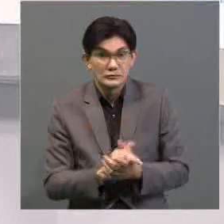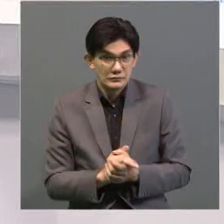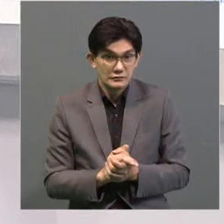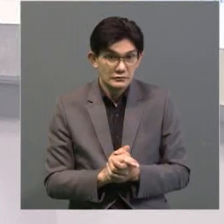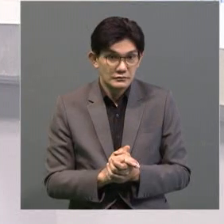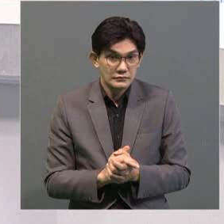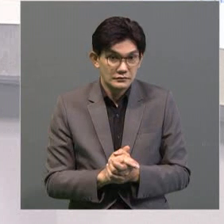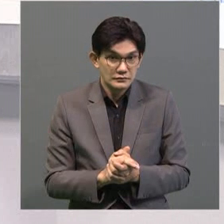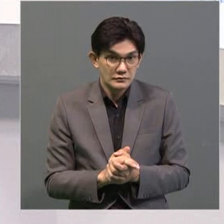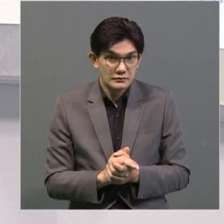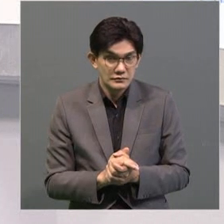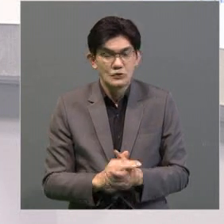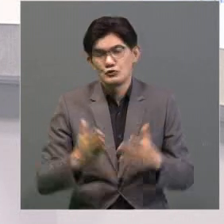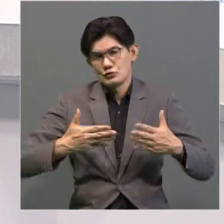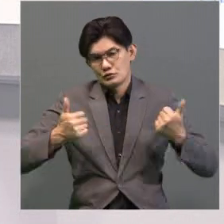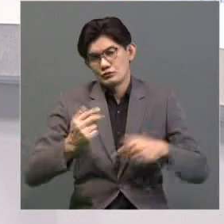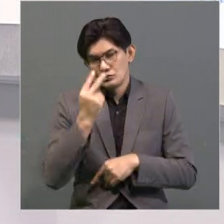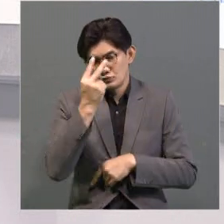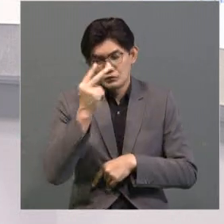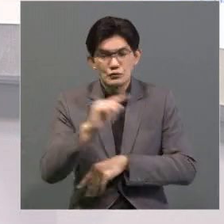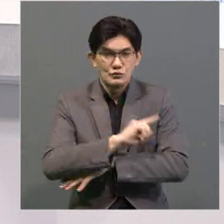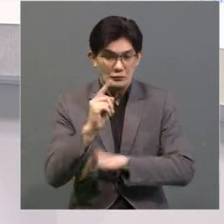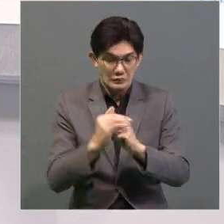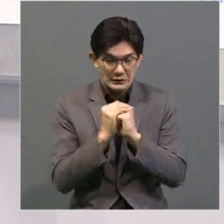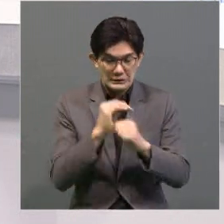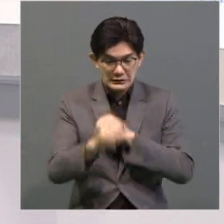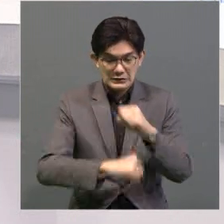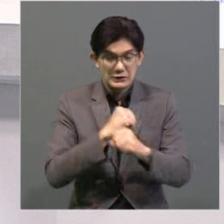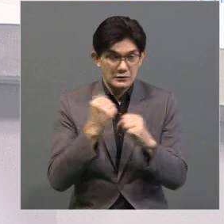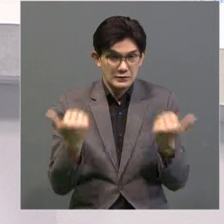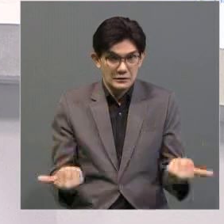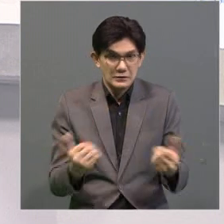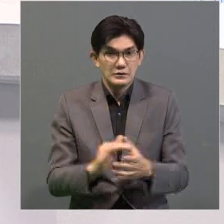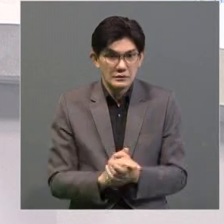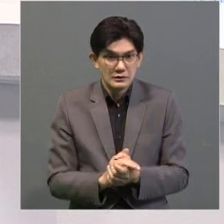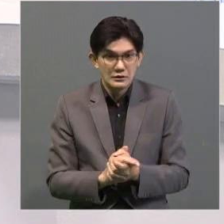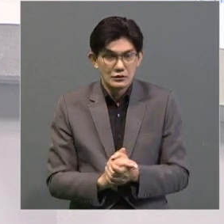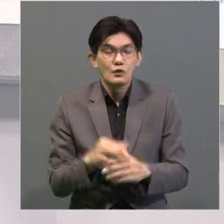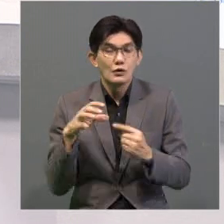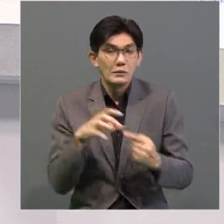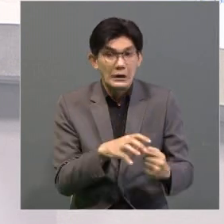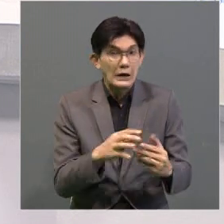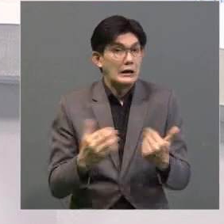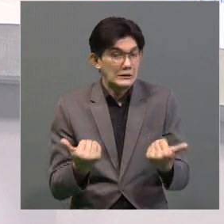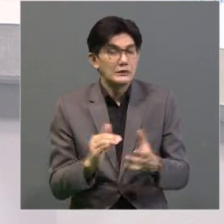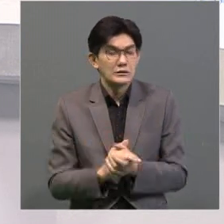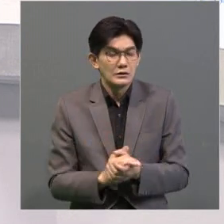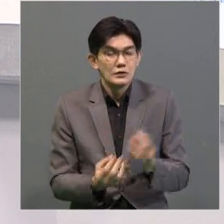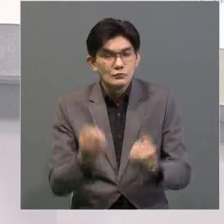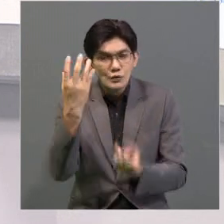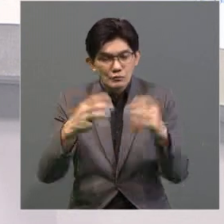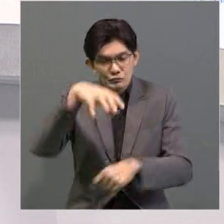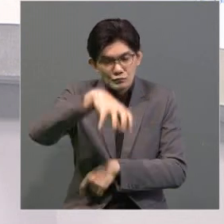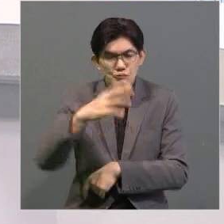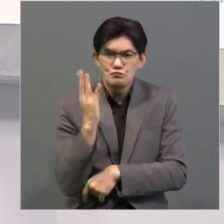ช่วงนี้พาคุณผู้ชมไปดูอีกหนึ่งสีสันในช่วงเทศกาลตรุษจีนปีนี้ค่ะพาไปที่สวนนงนุชพัทยาที่เป็น1ใน10สวนสวย